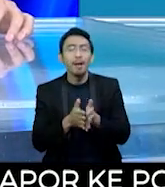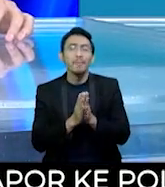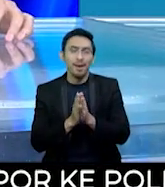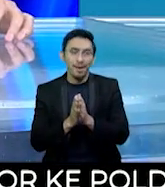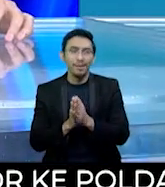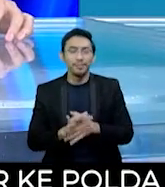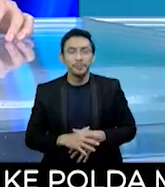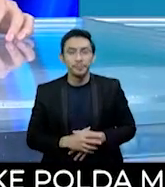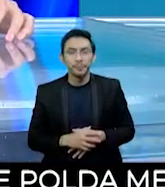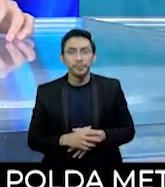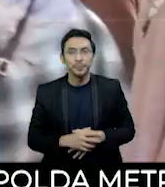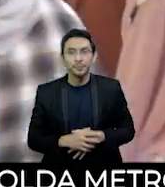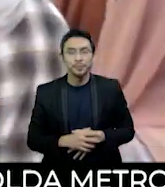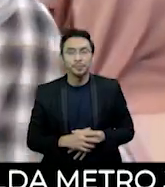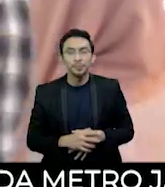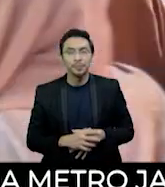perlengkapan Lebaran.